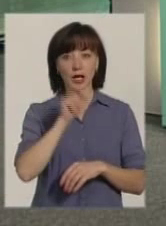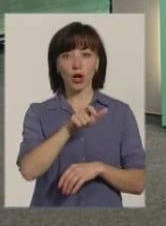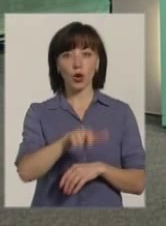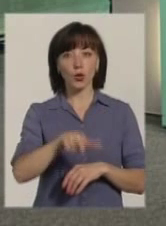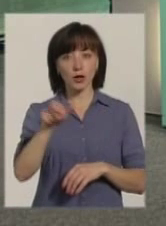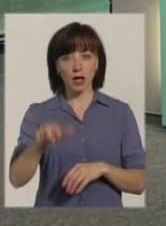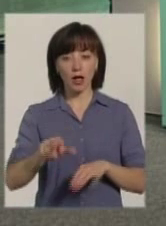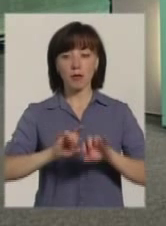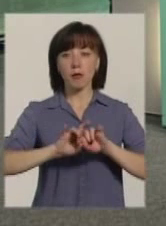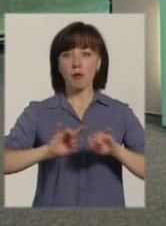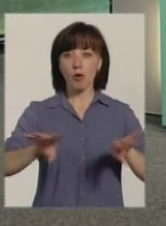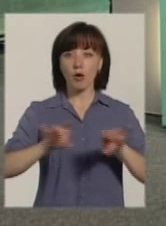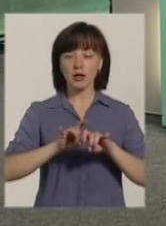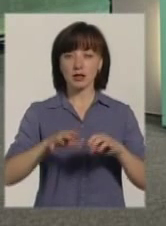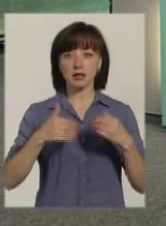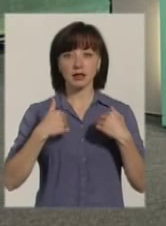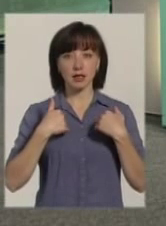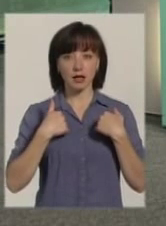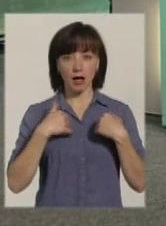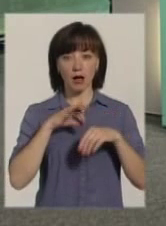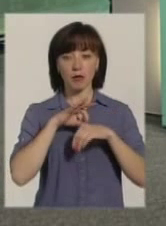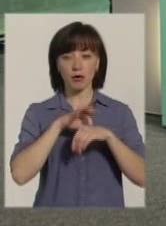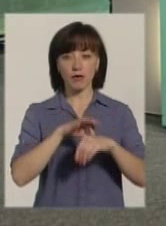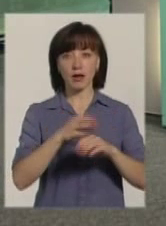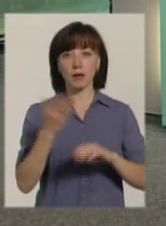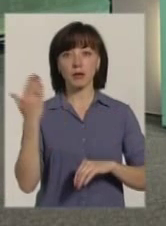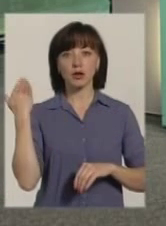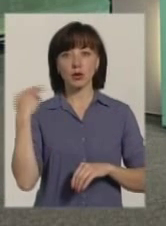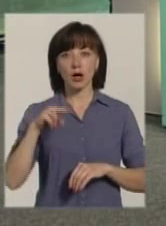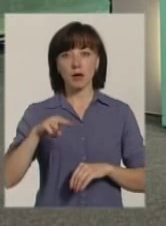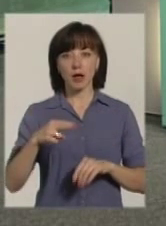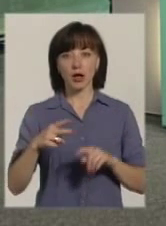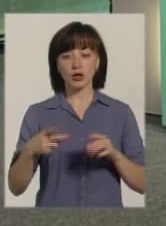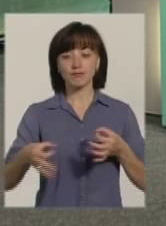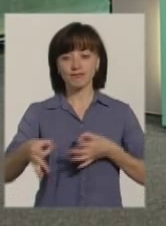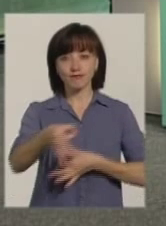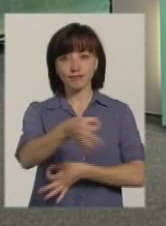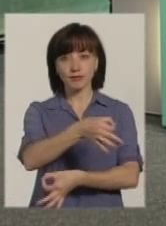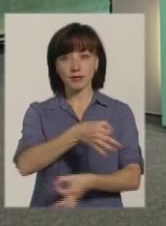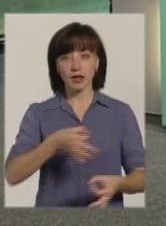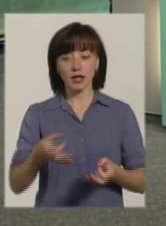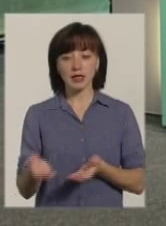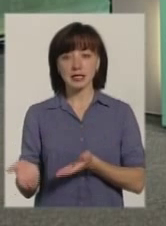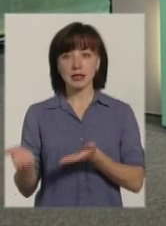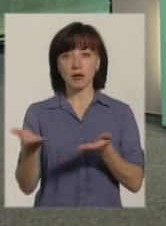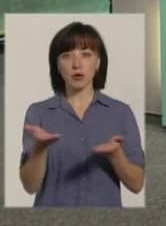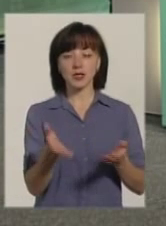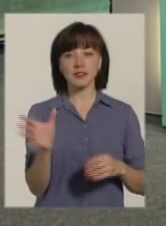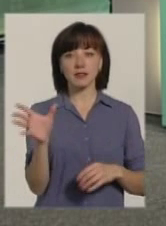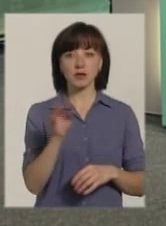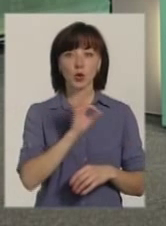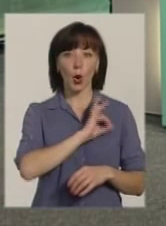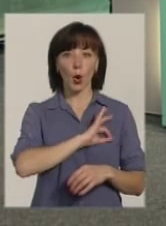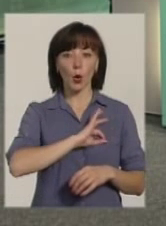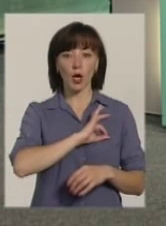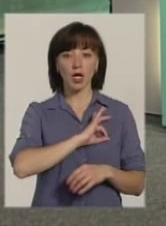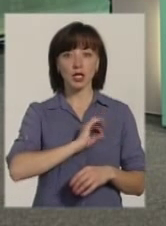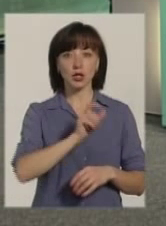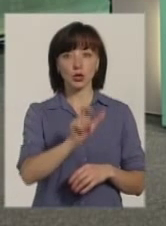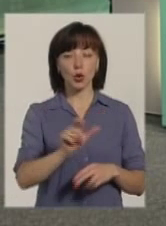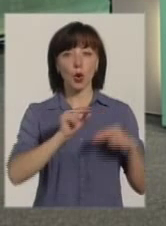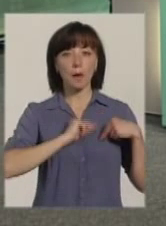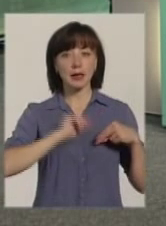Тобто я провів у минулій п'ятниці круглий стіл і запросив всю юридичну громадськість Хмельниччини до